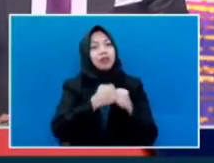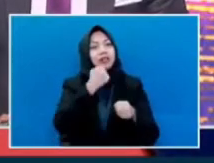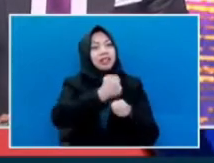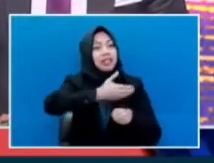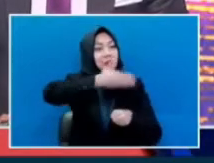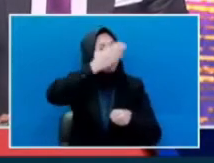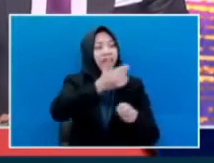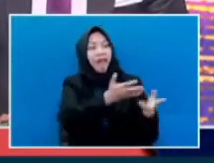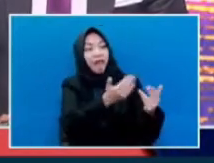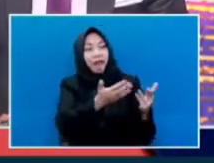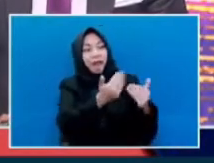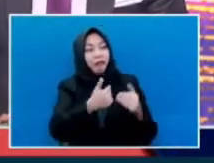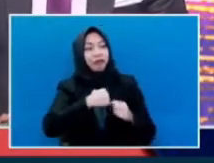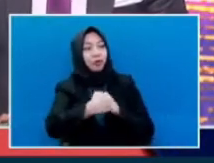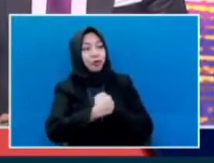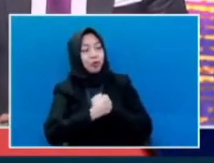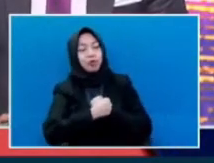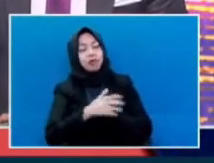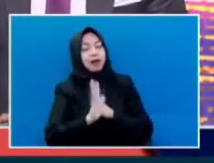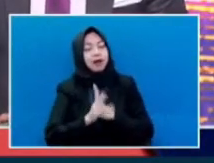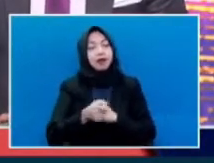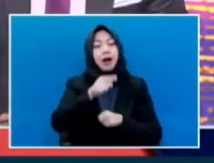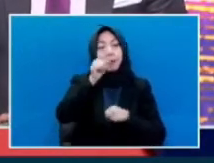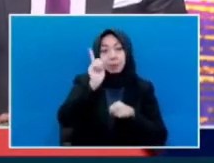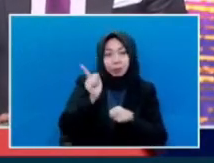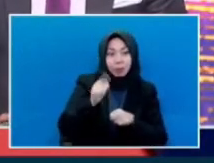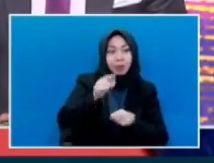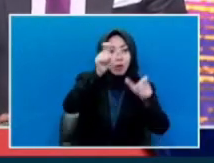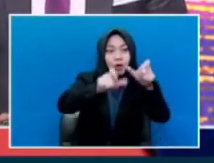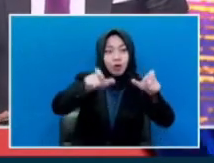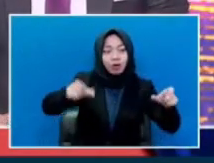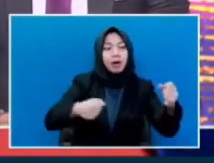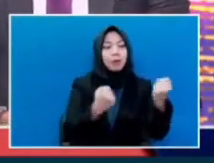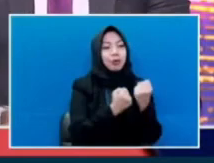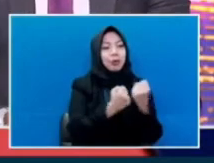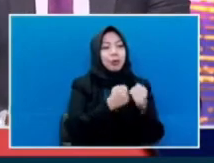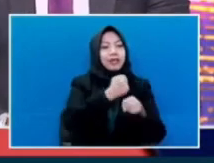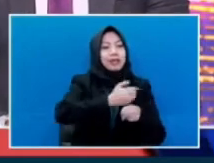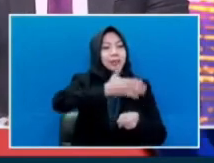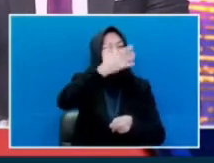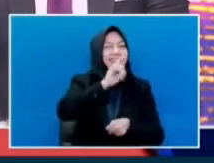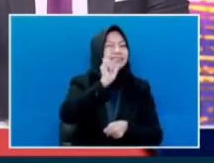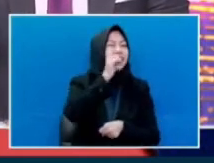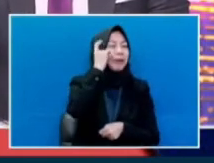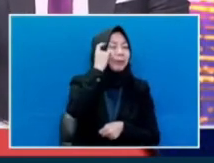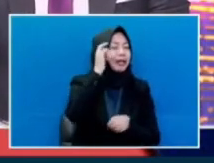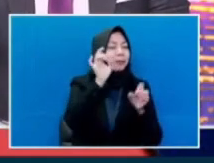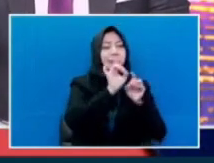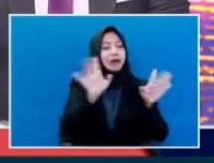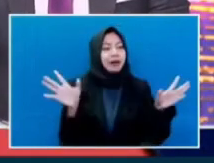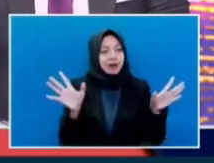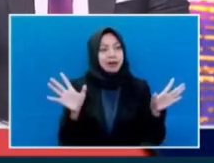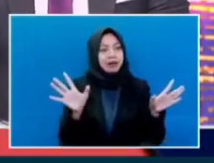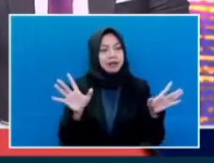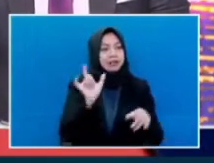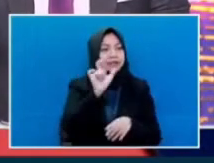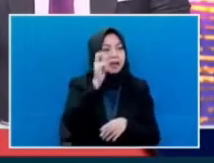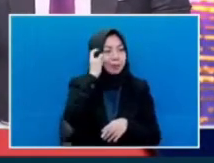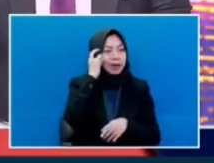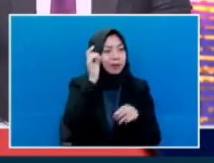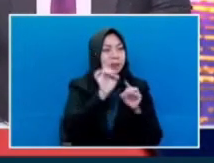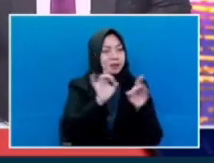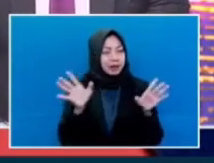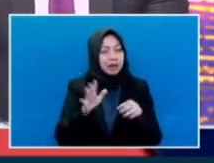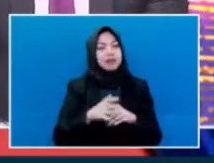sangat susah karena mereka punya frame sendiri ya kan tentang kejadian ini ini kan masalah framing bahwa eh